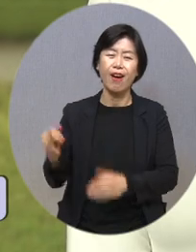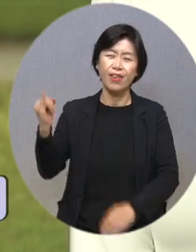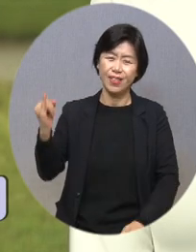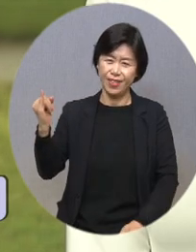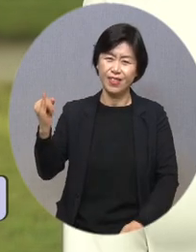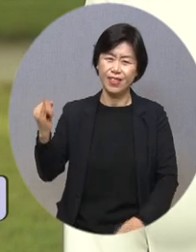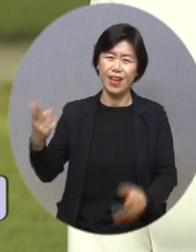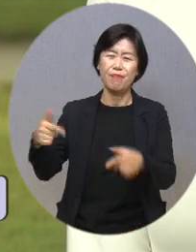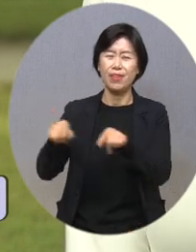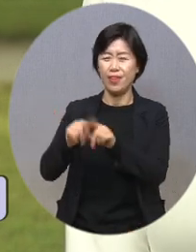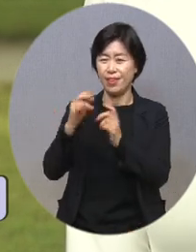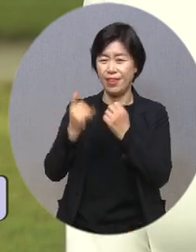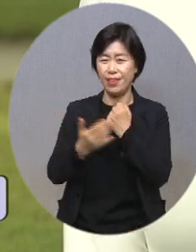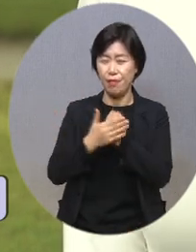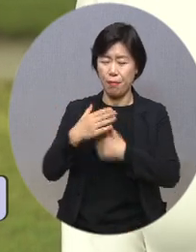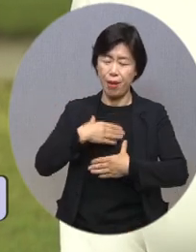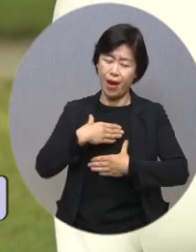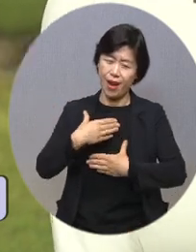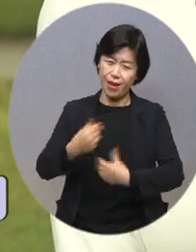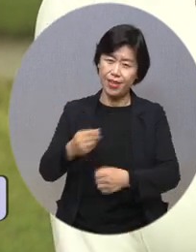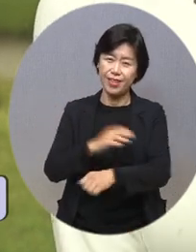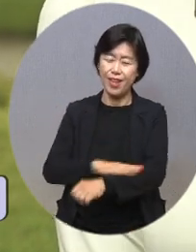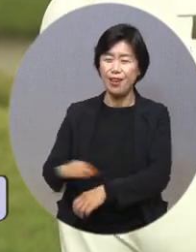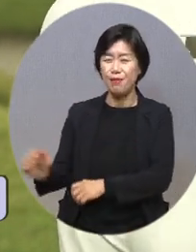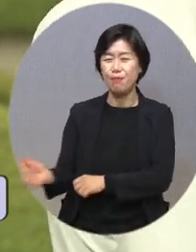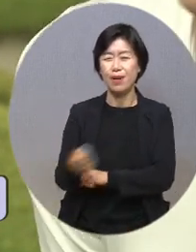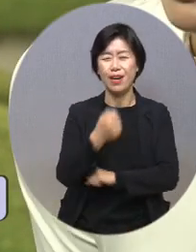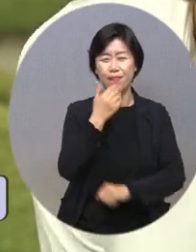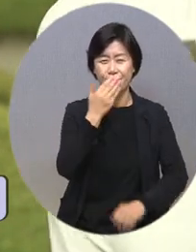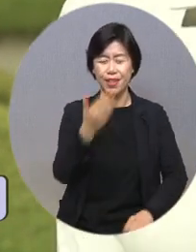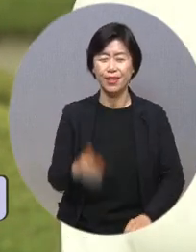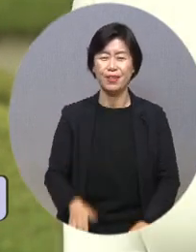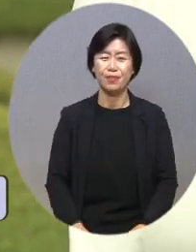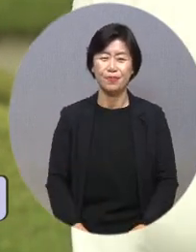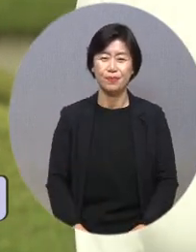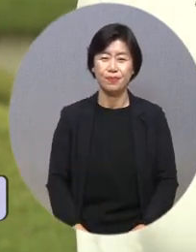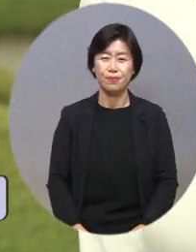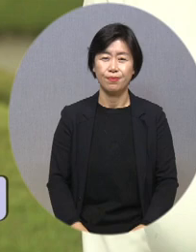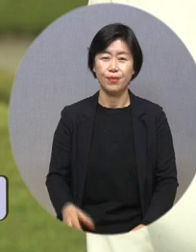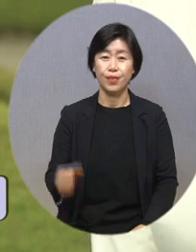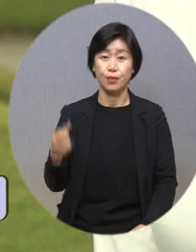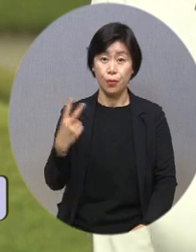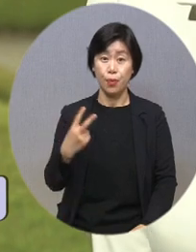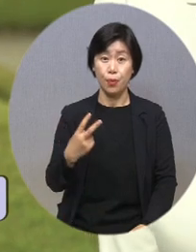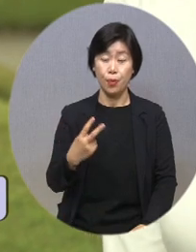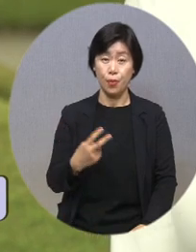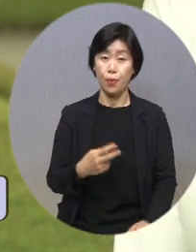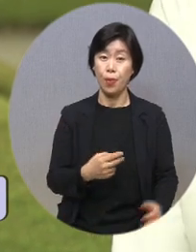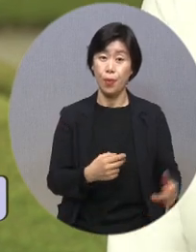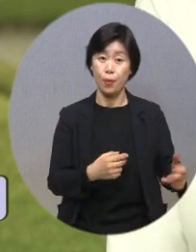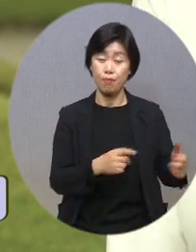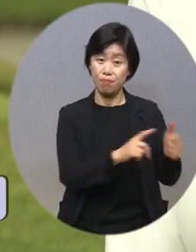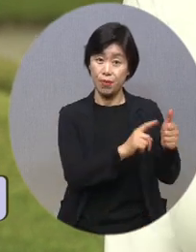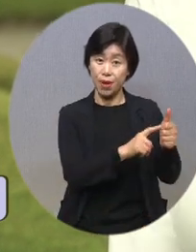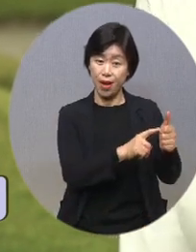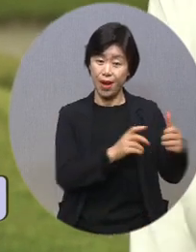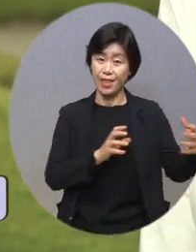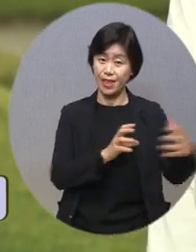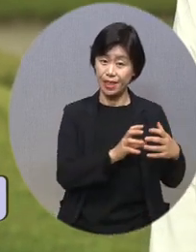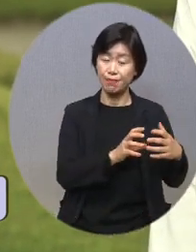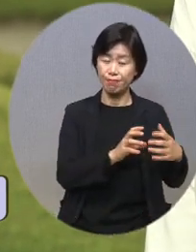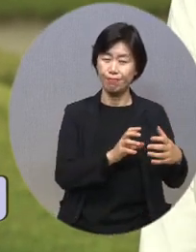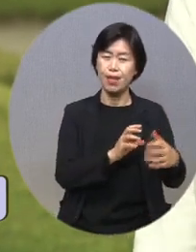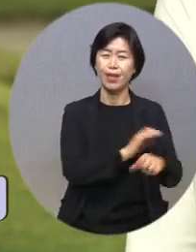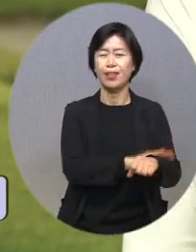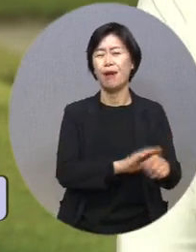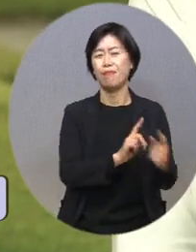편안하게 해주셔가지고 엄청 편안하게 쳤던 것 같아요. 그리고 이제 팀도 너무 잘 만나가지고 편안한 스타일이고